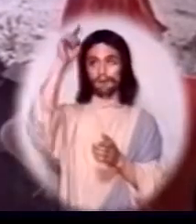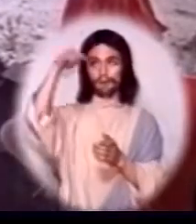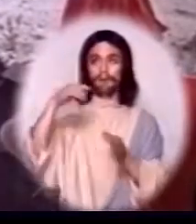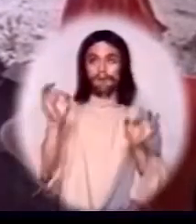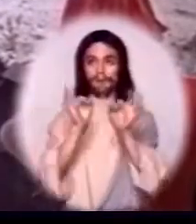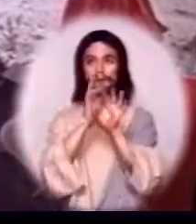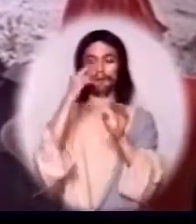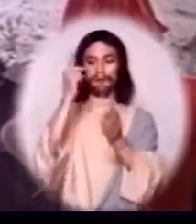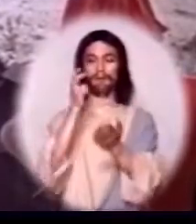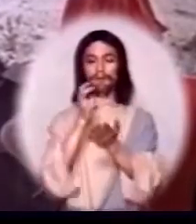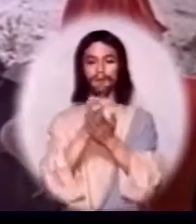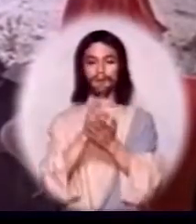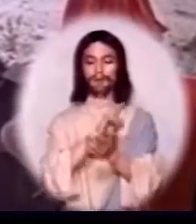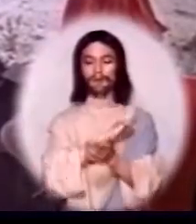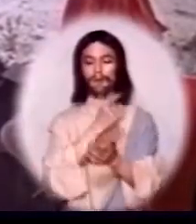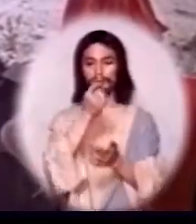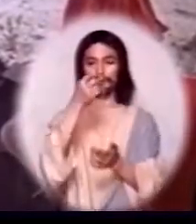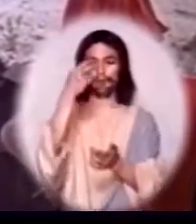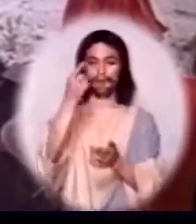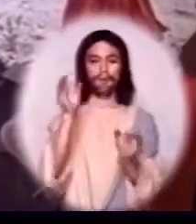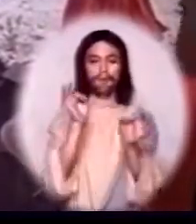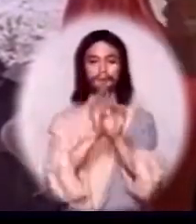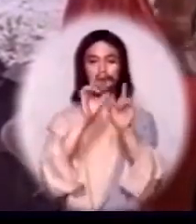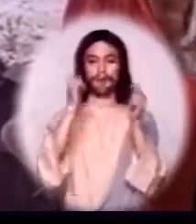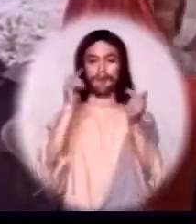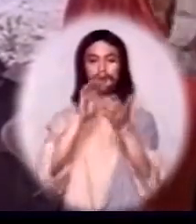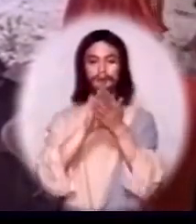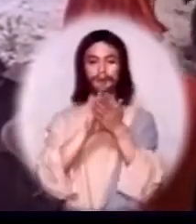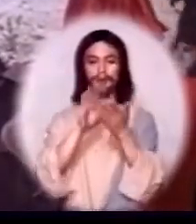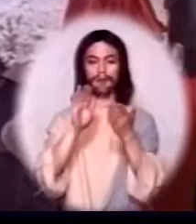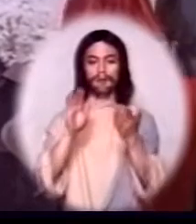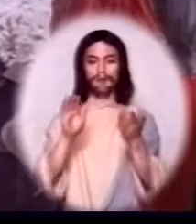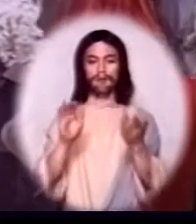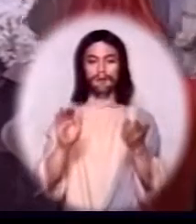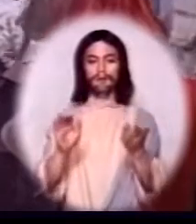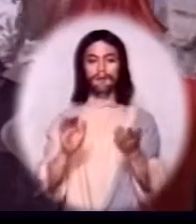천지는 없어질지라도 율법은 가장 작은 것 하나라도 없어지지 아니하리라.